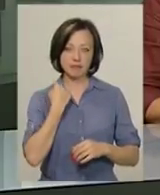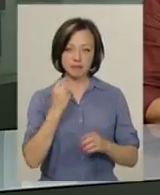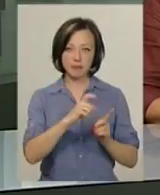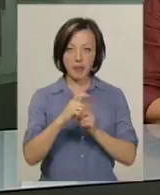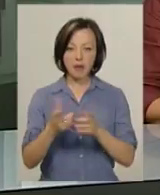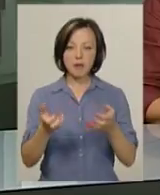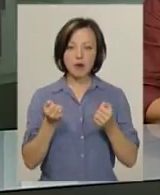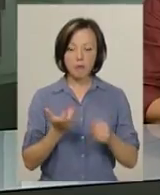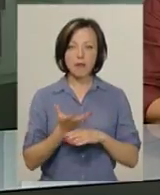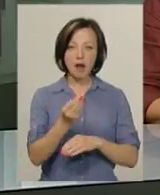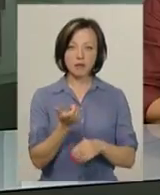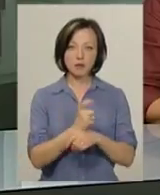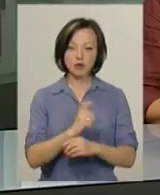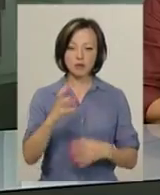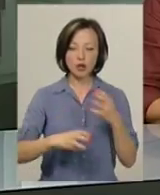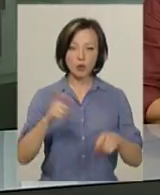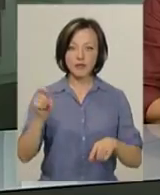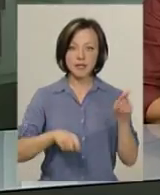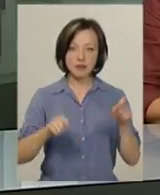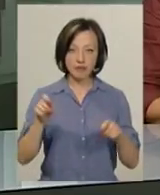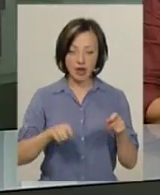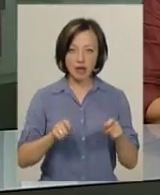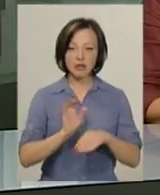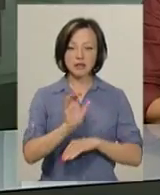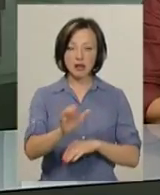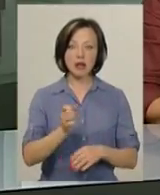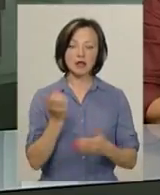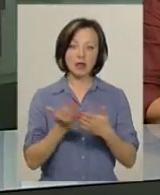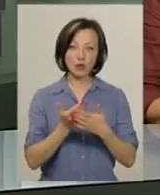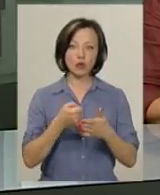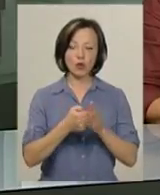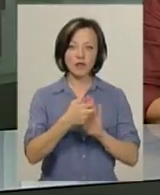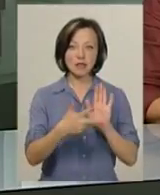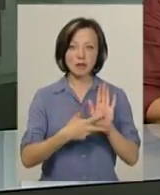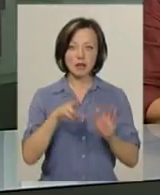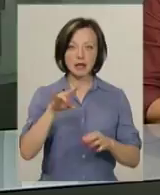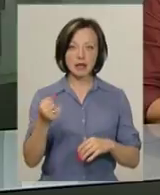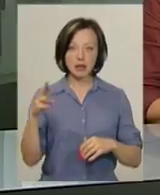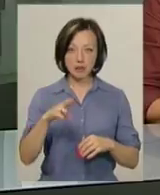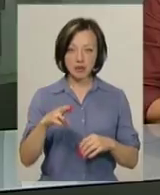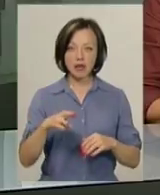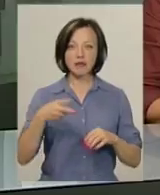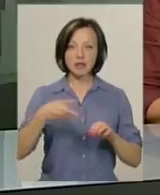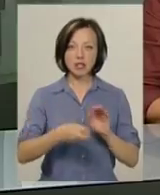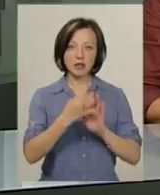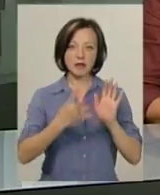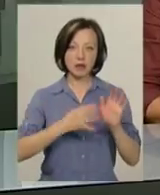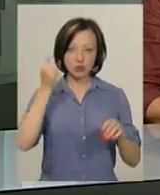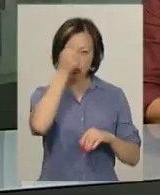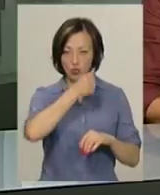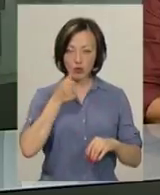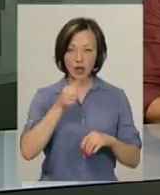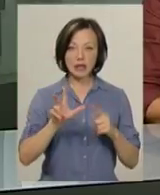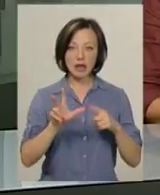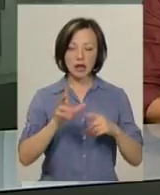як і на більшості міжнародних фестивалів, каже Андрій Заєць. Надсилати роботи можна до 18 липня 2019 року. На